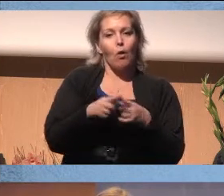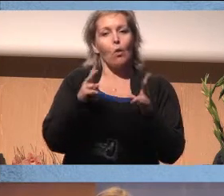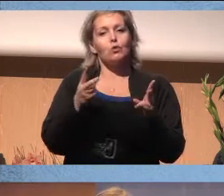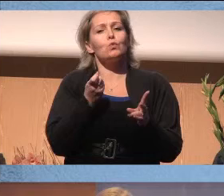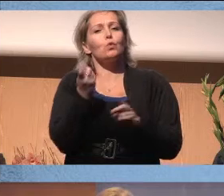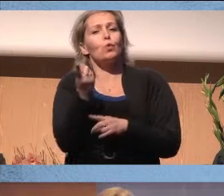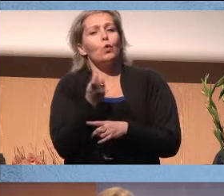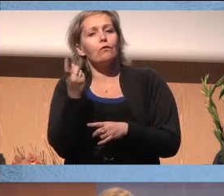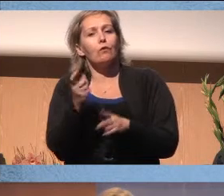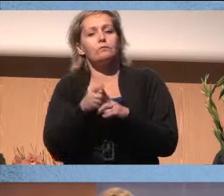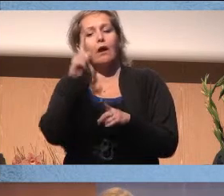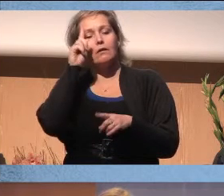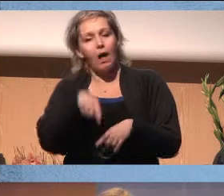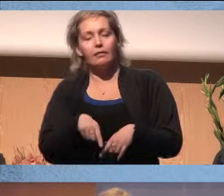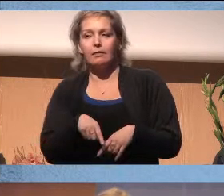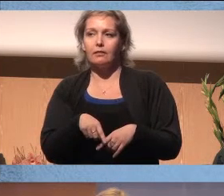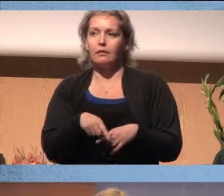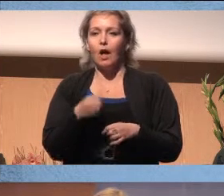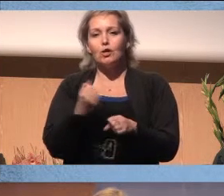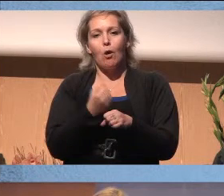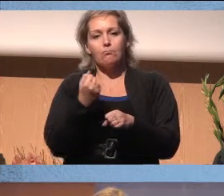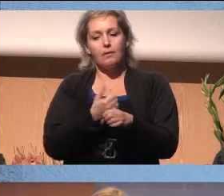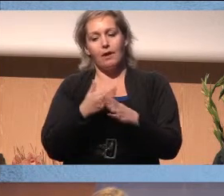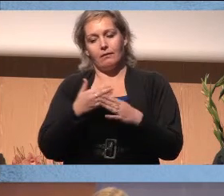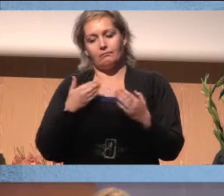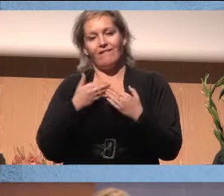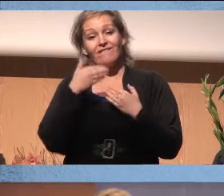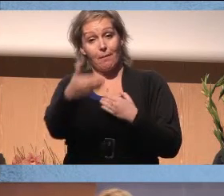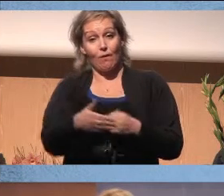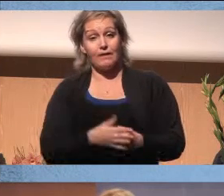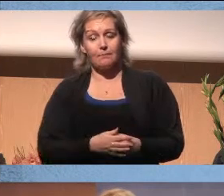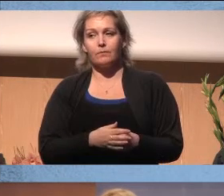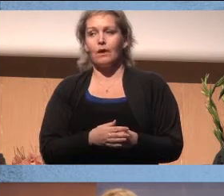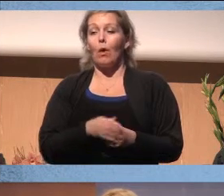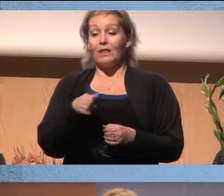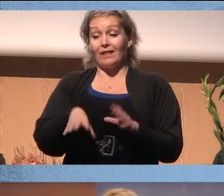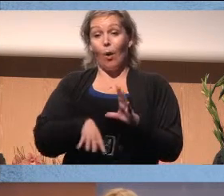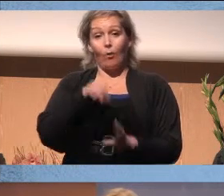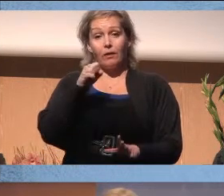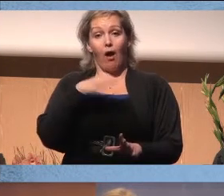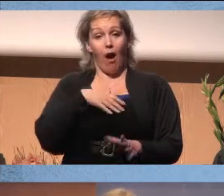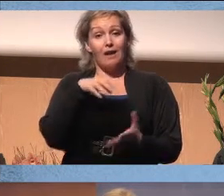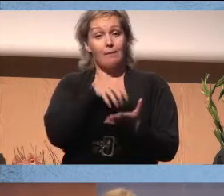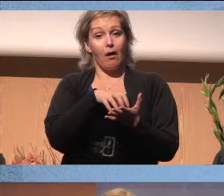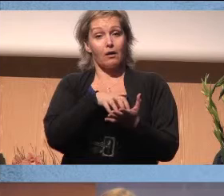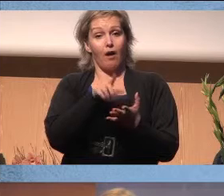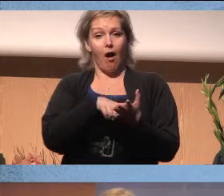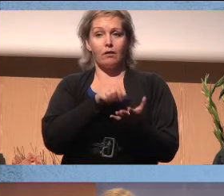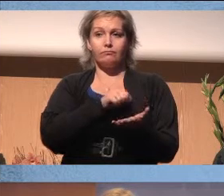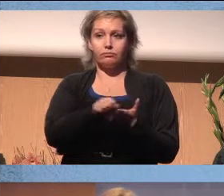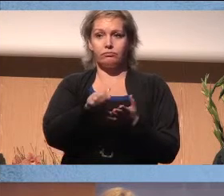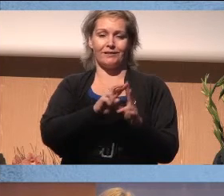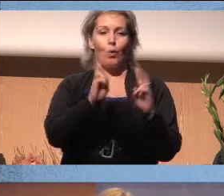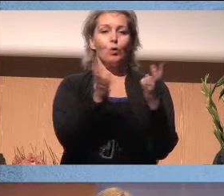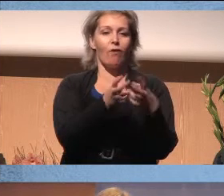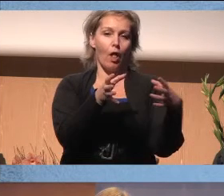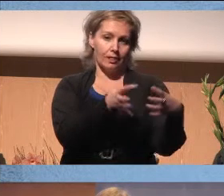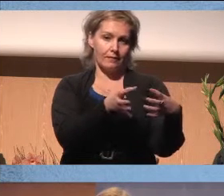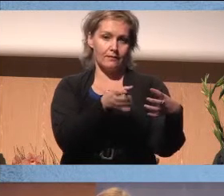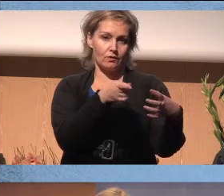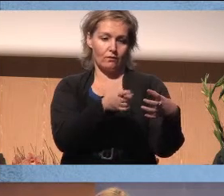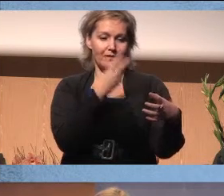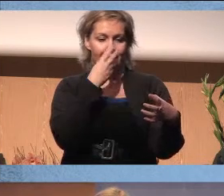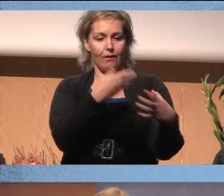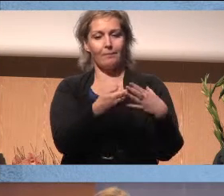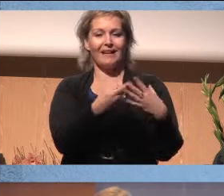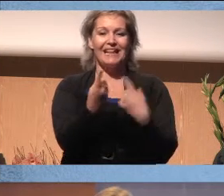noen utfordringer som det går an å jobbe med fremover. Dette oppdraget har departementet satt ut til et utvalg, så vi ser frem